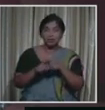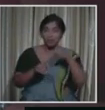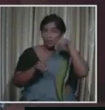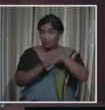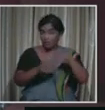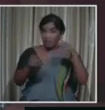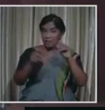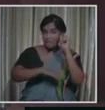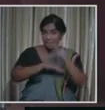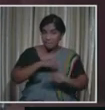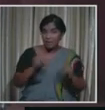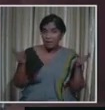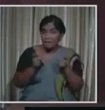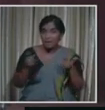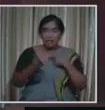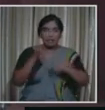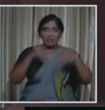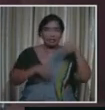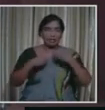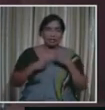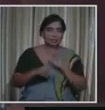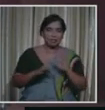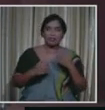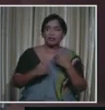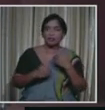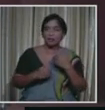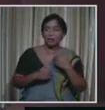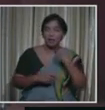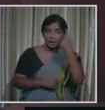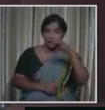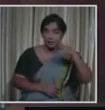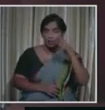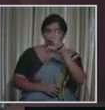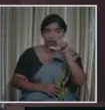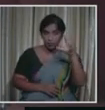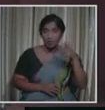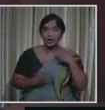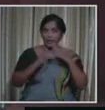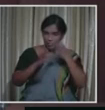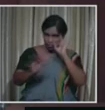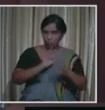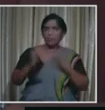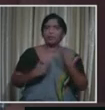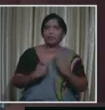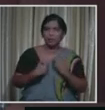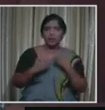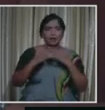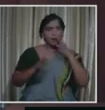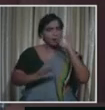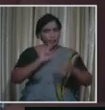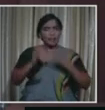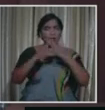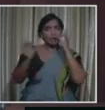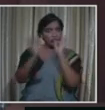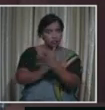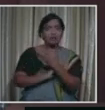kumantra level te, biye desa pala keran mini sunibai. Muka deh, ekda samsi asuate maget je gini kata mama danno, maget je gini tippa.